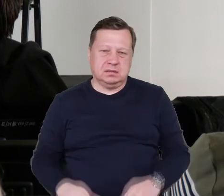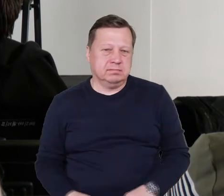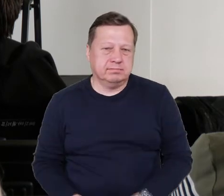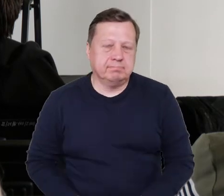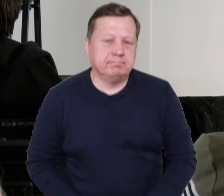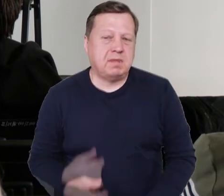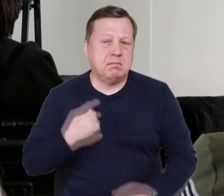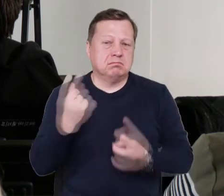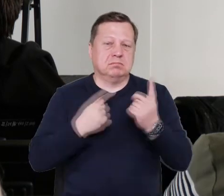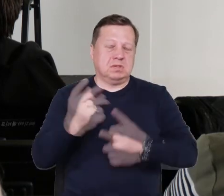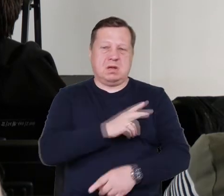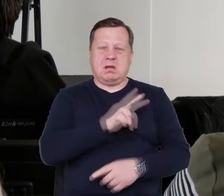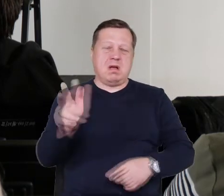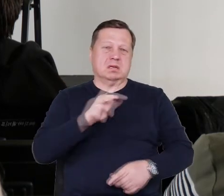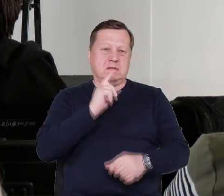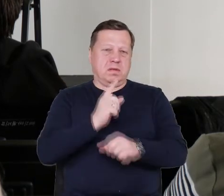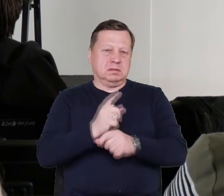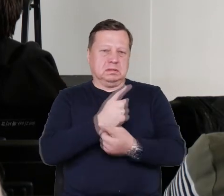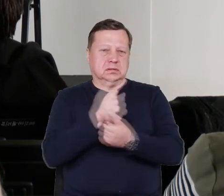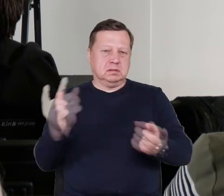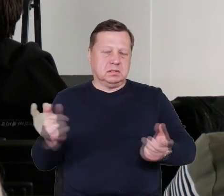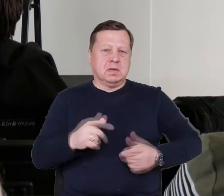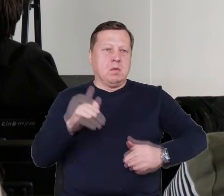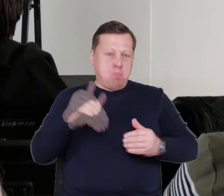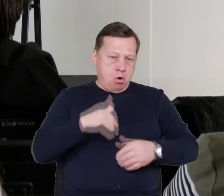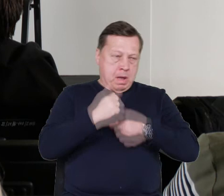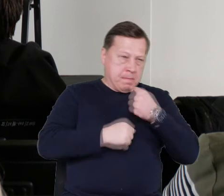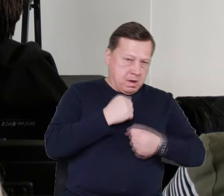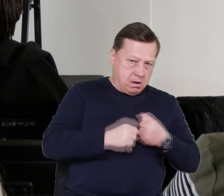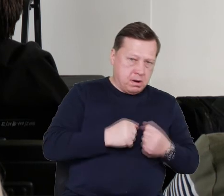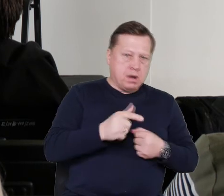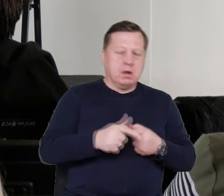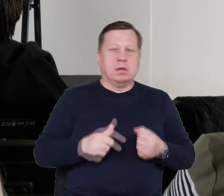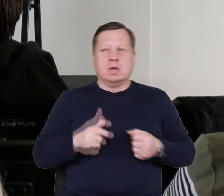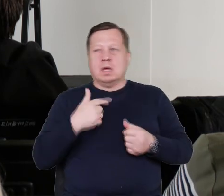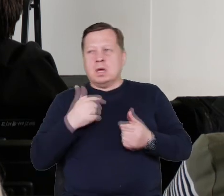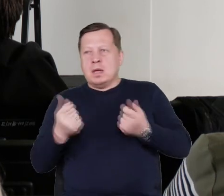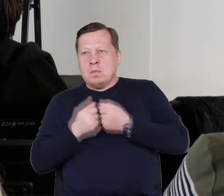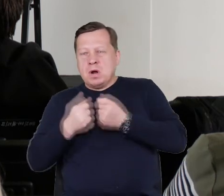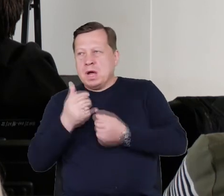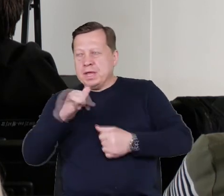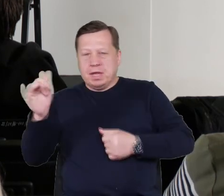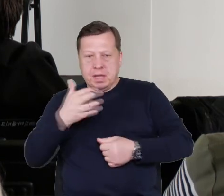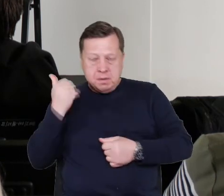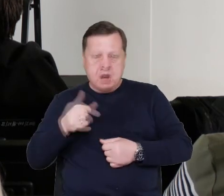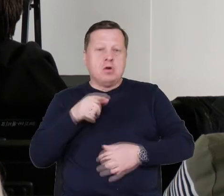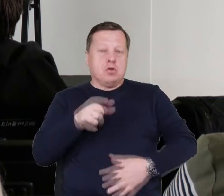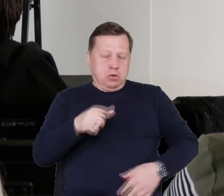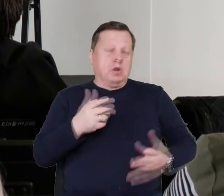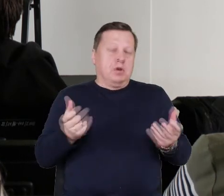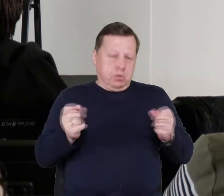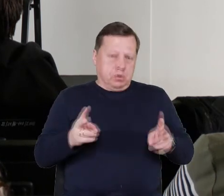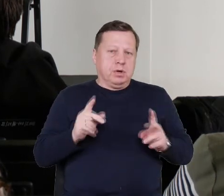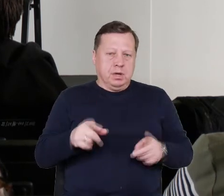każdy podejmujemy końcową decyzję przede wszystkim dopóki możesz pracować dopóki nie narażasz innych w tym momencie jest taka sytuacja że